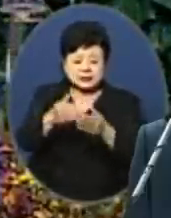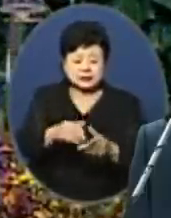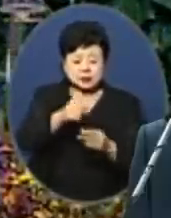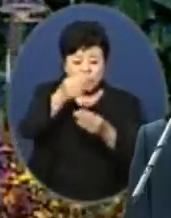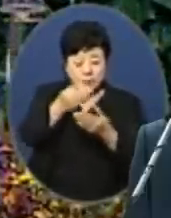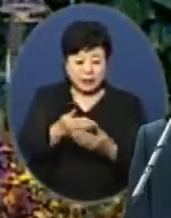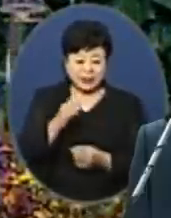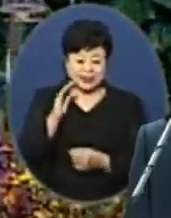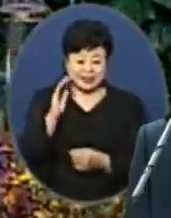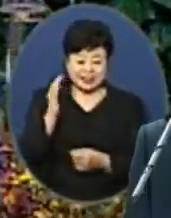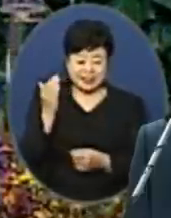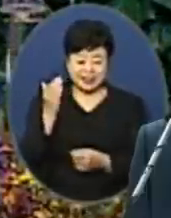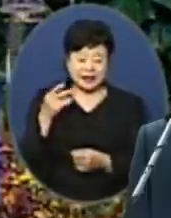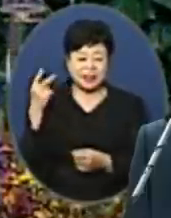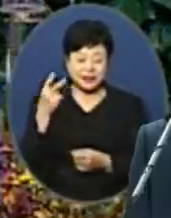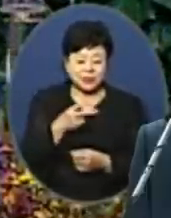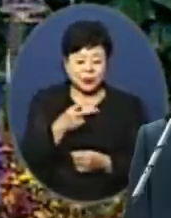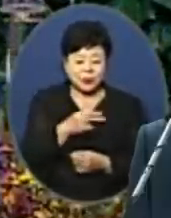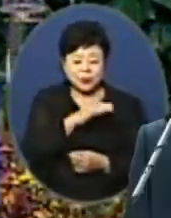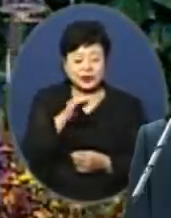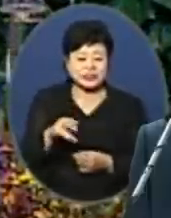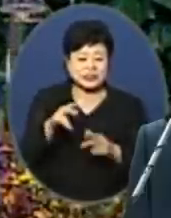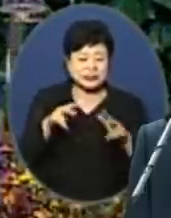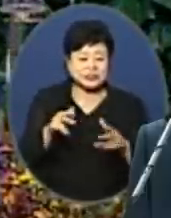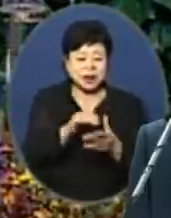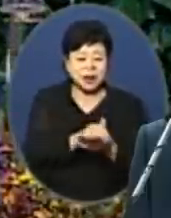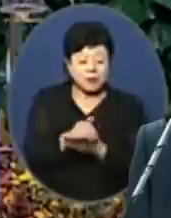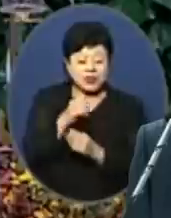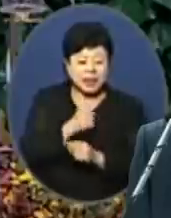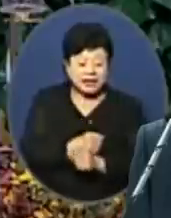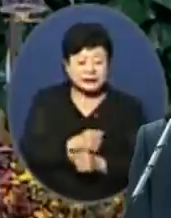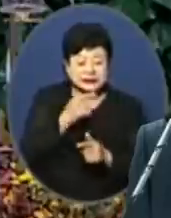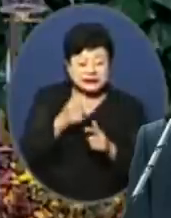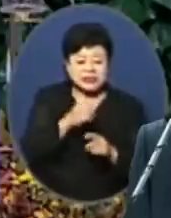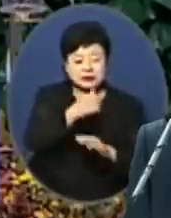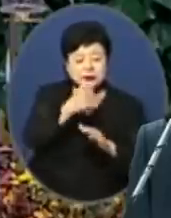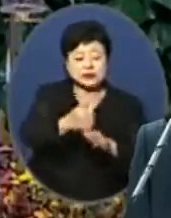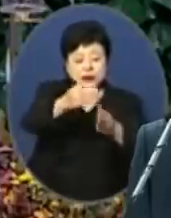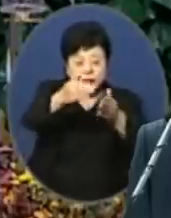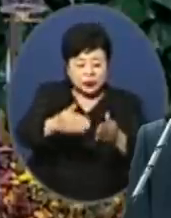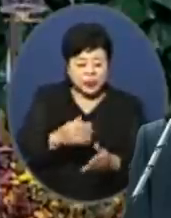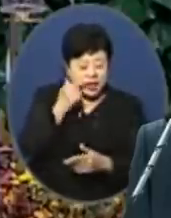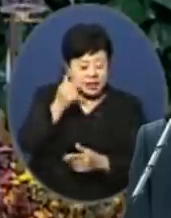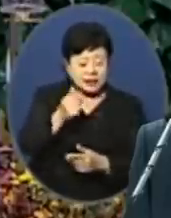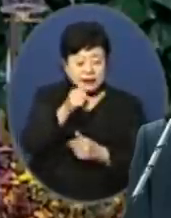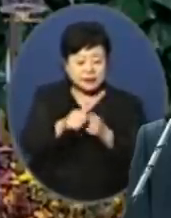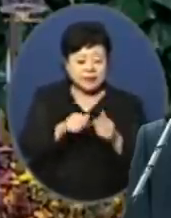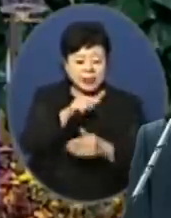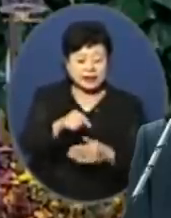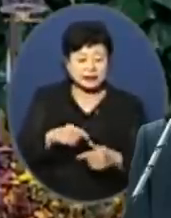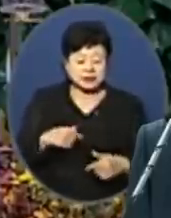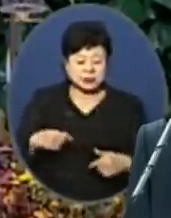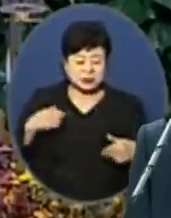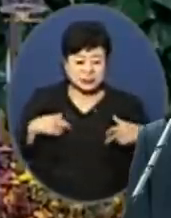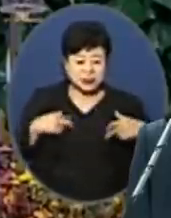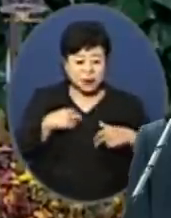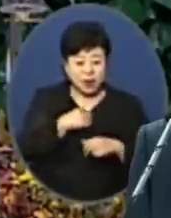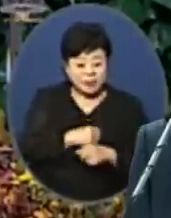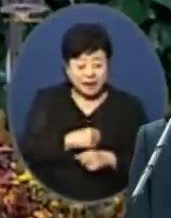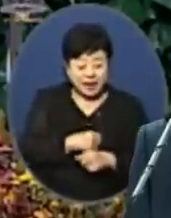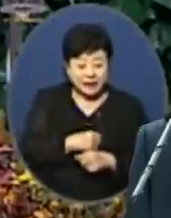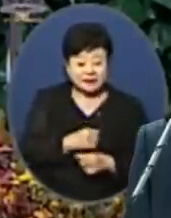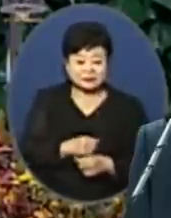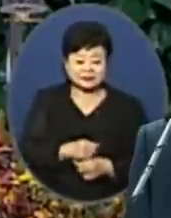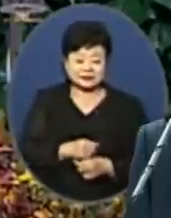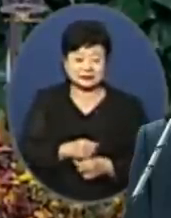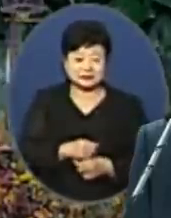받을 것이니라. 그뿐 아니라 우리로 화목하게 하신 우리 주 예수 그리스도로 말미암아 하나님 안에서 또한 즐거워하던데라.